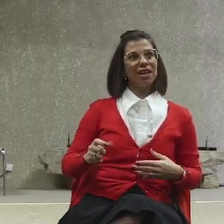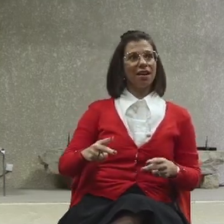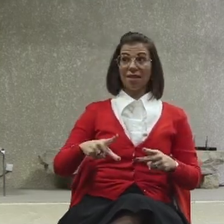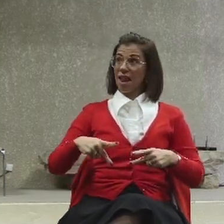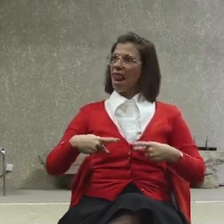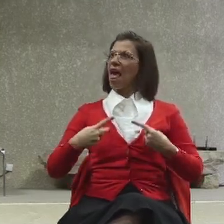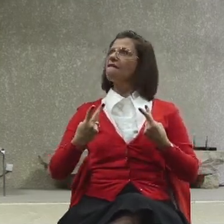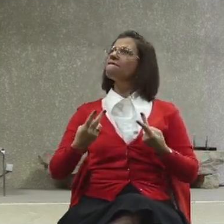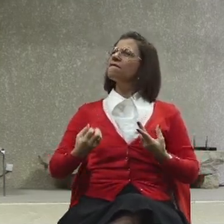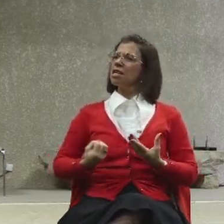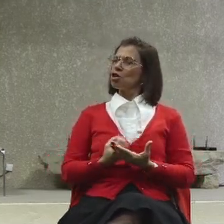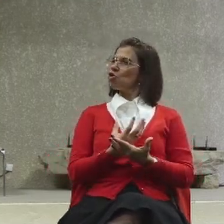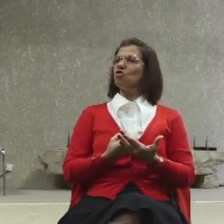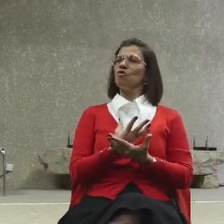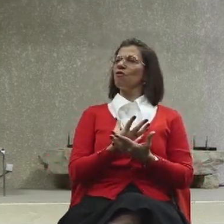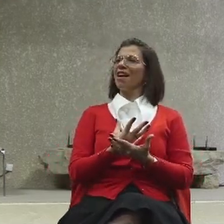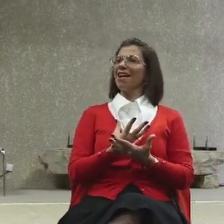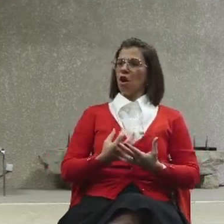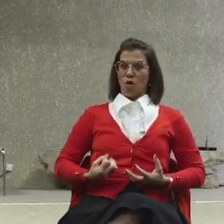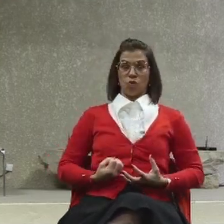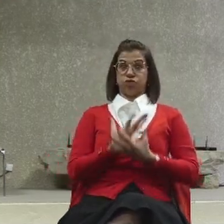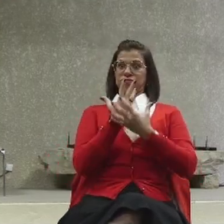Est-ce que nous voulons recevoir ce